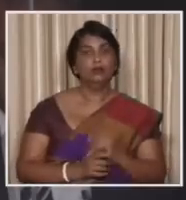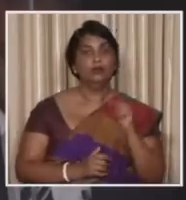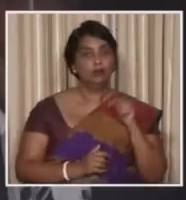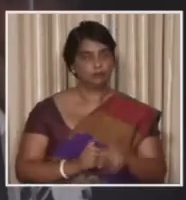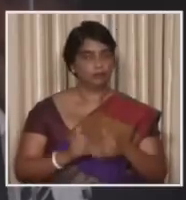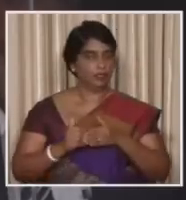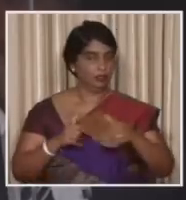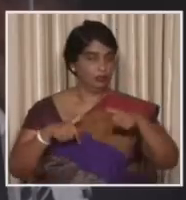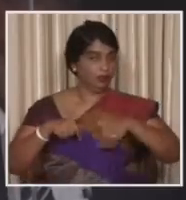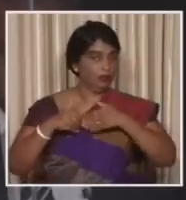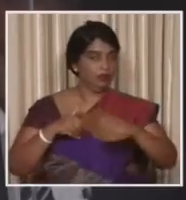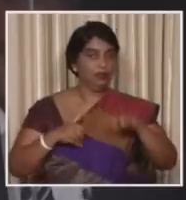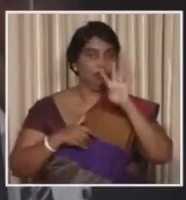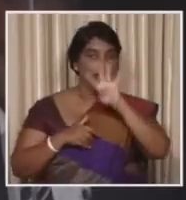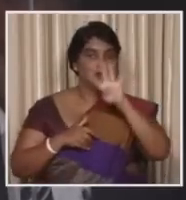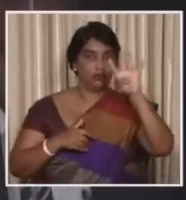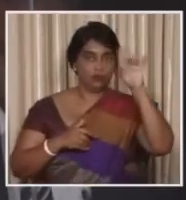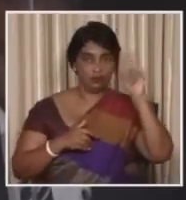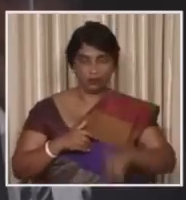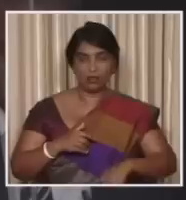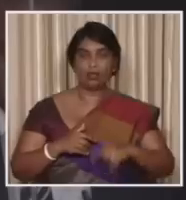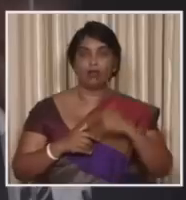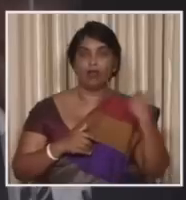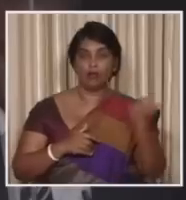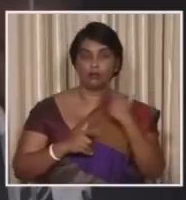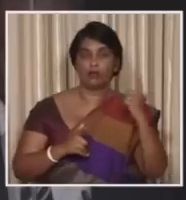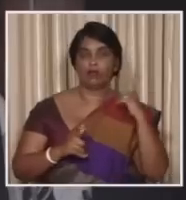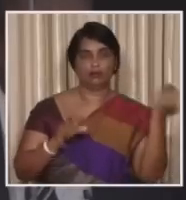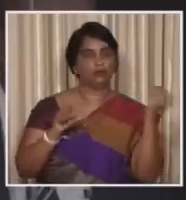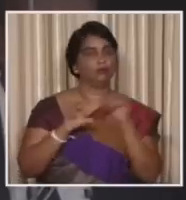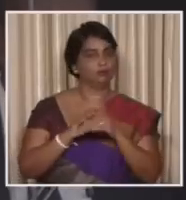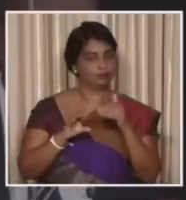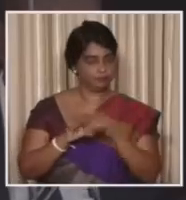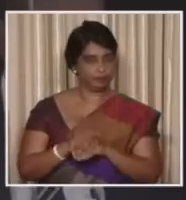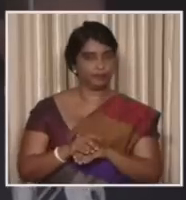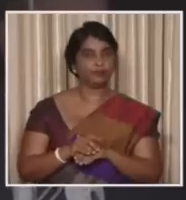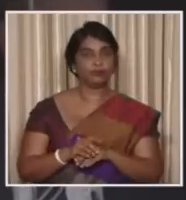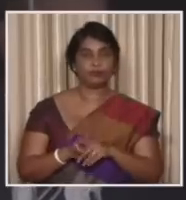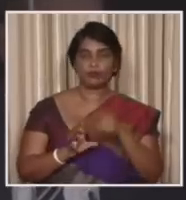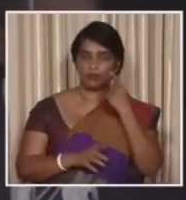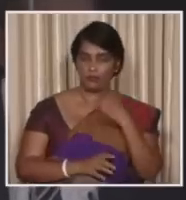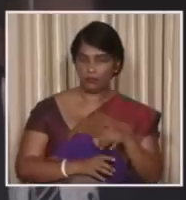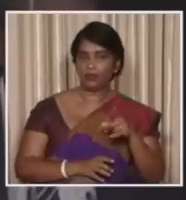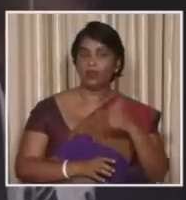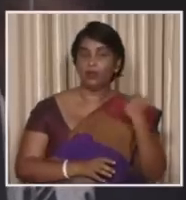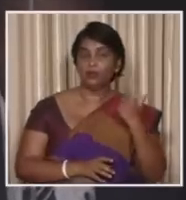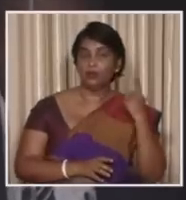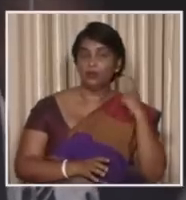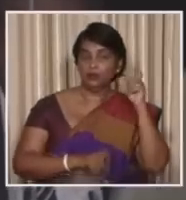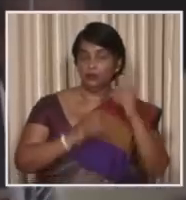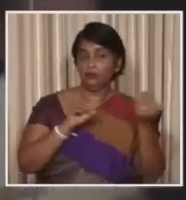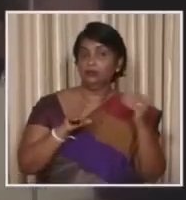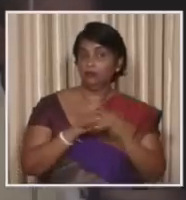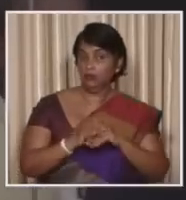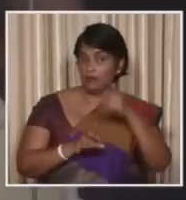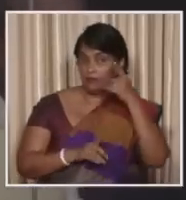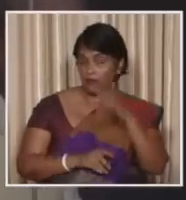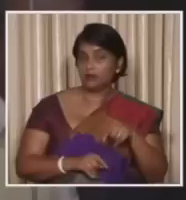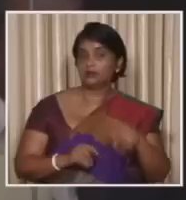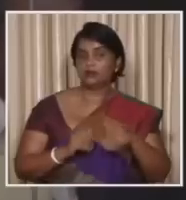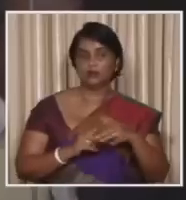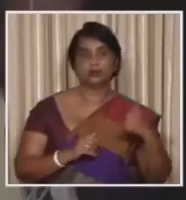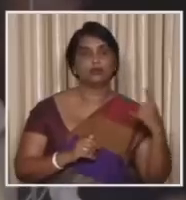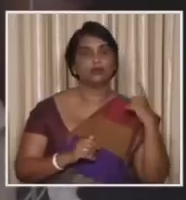එතන සිට මේ දක්වා 44000ක් පමණ ආධුනිකයන් බඳවාගෙන තියෙනවා ඒක නිසා ආධුනිකයන් බඳවාගෑව නිසා මේ වෙන